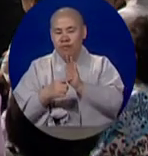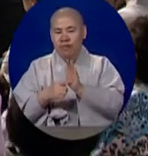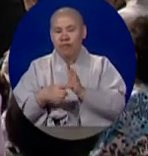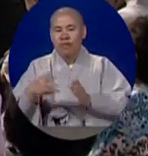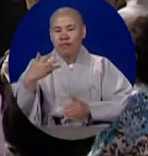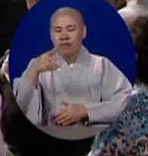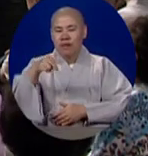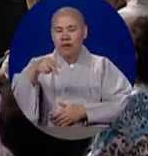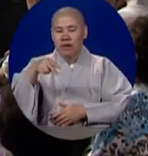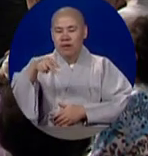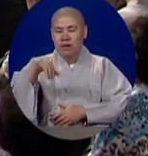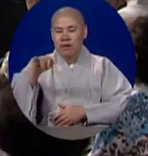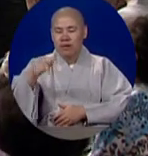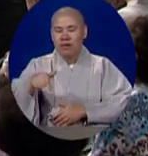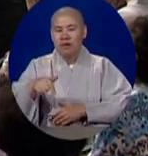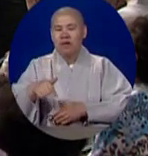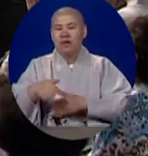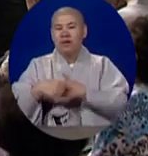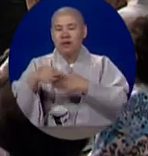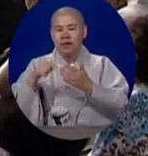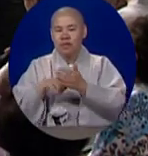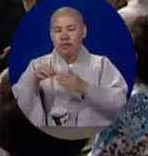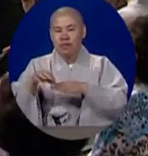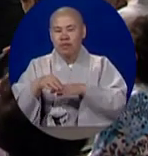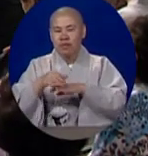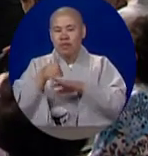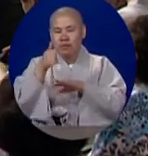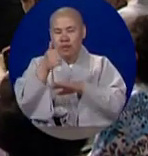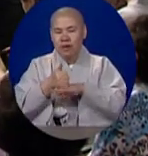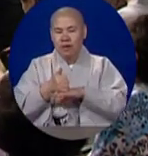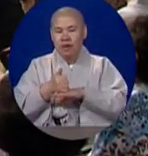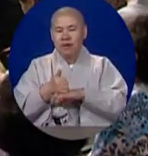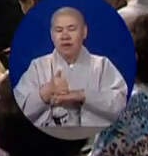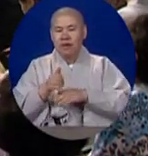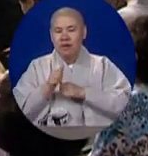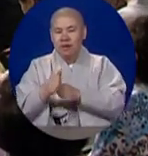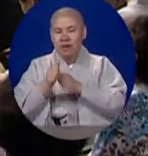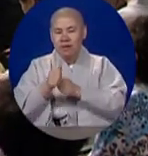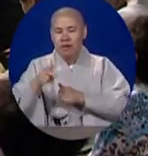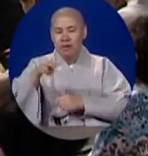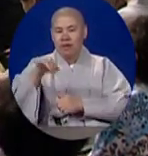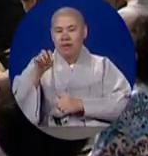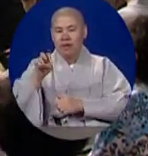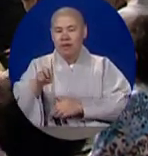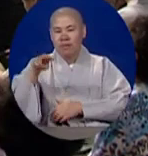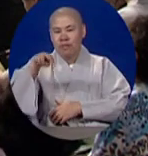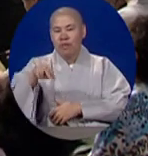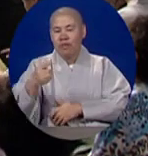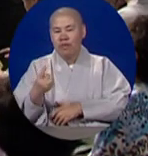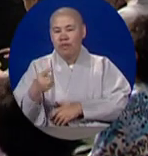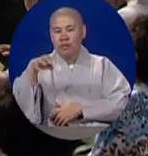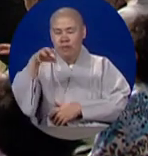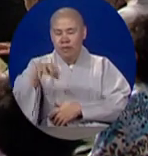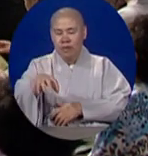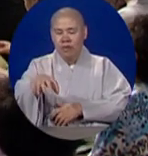팔식을 심왕이라고 그러고, 그래서 이 심소는 장소라는 소자인데